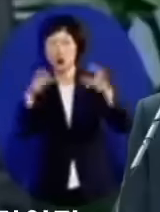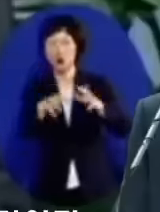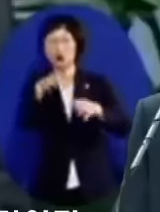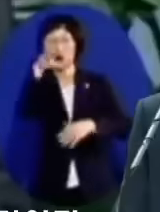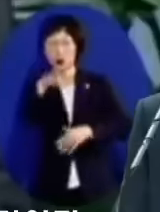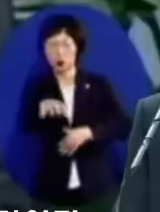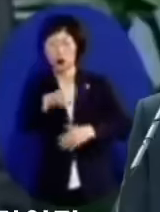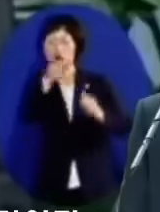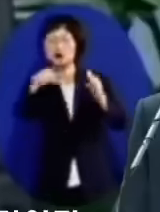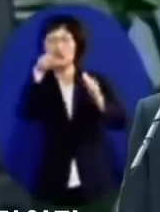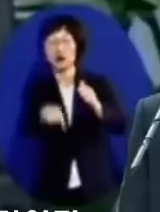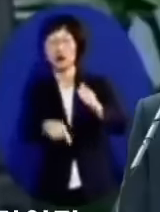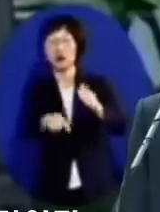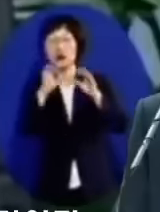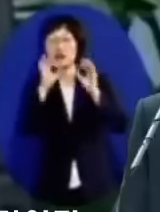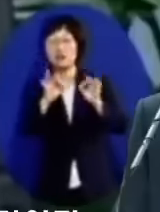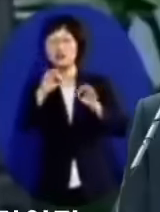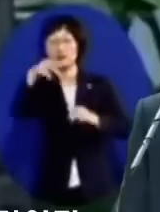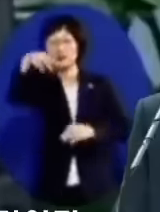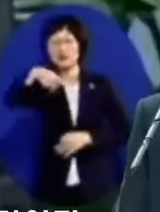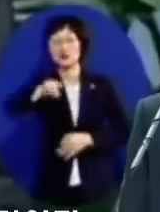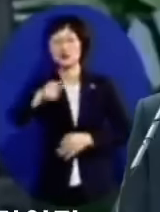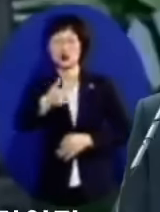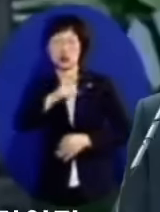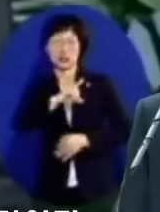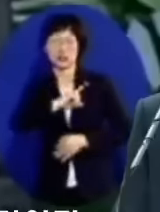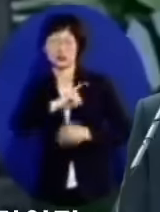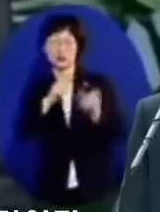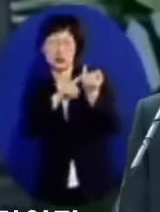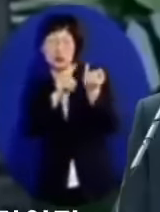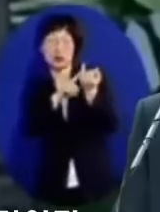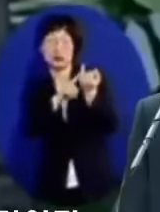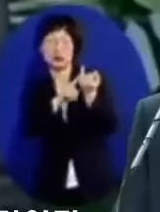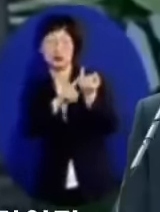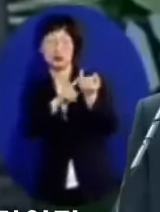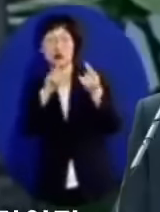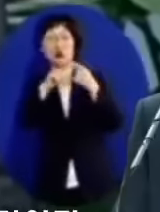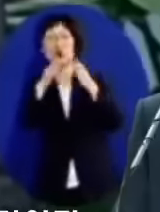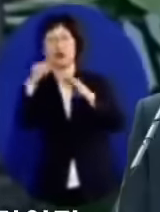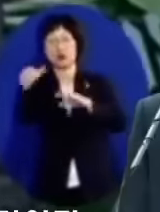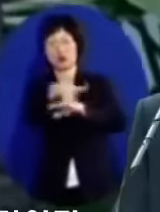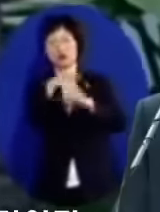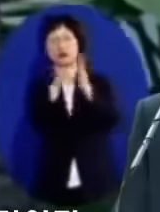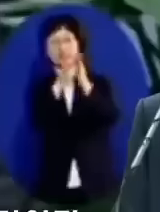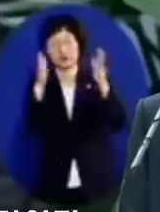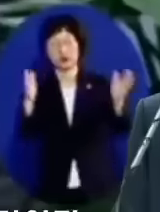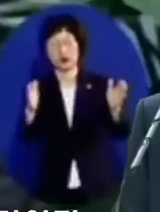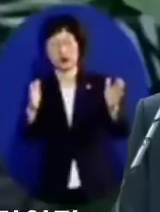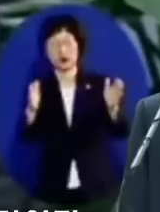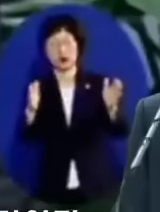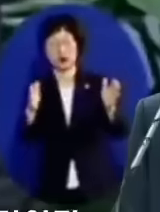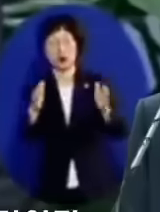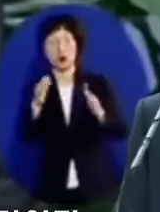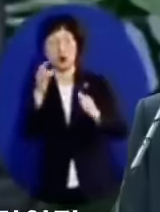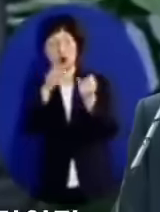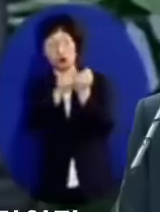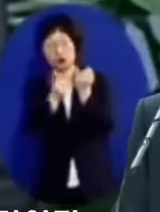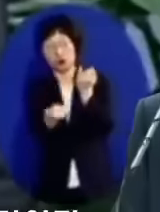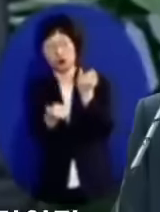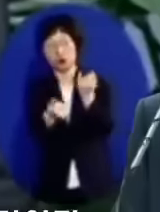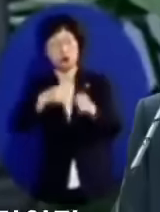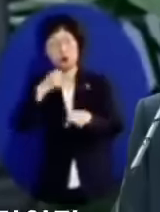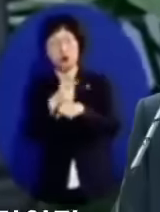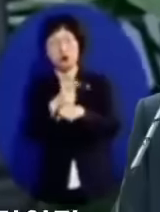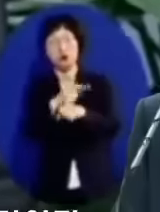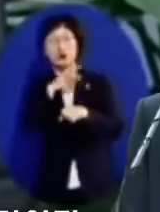김수미라는 자매님이 교회에 출석했습니다. 일찌감치 청춘 과부가 되어서